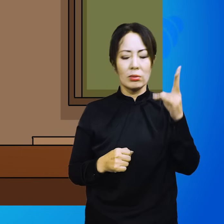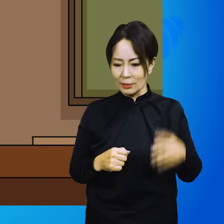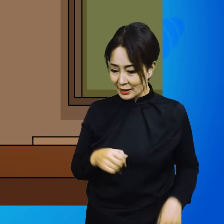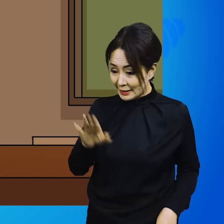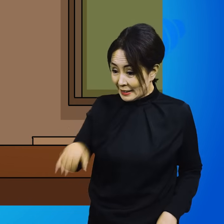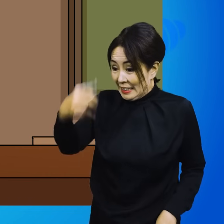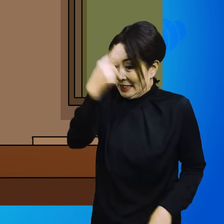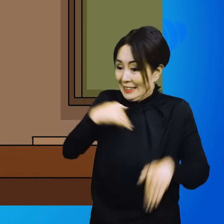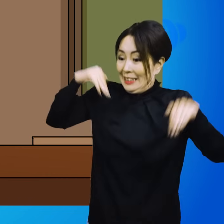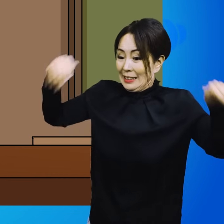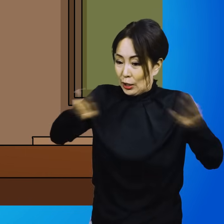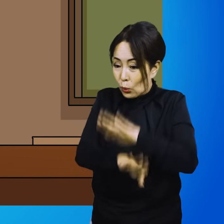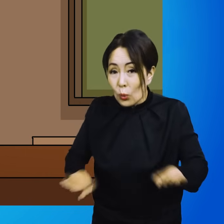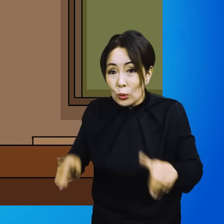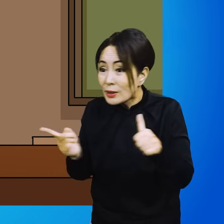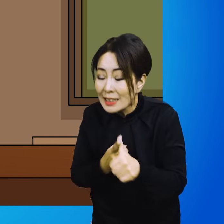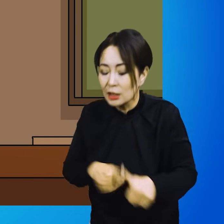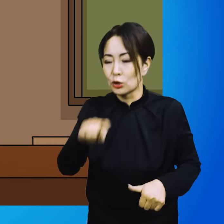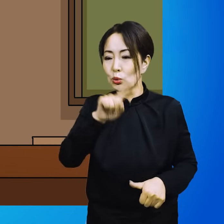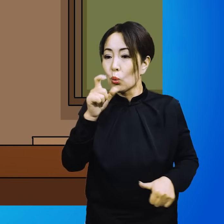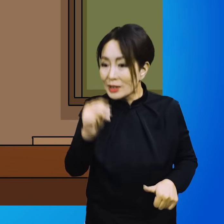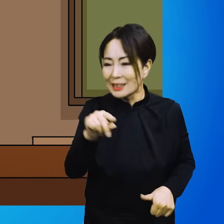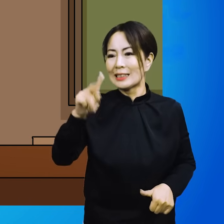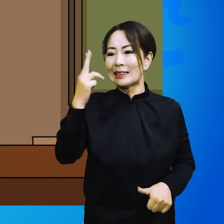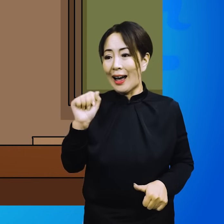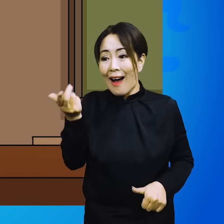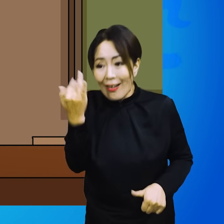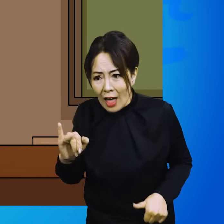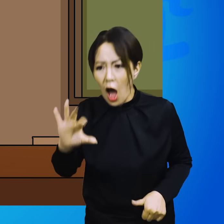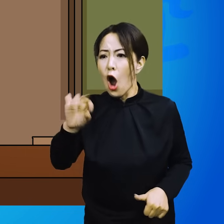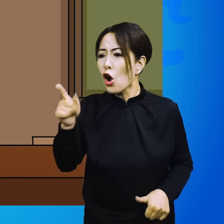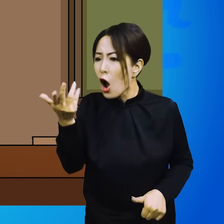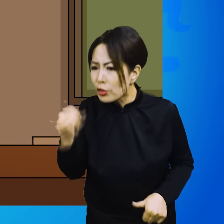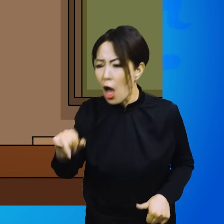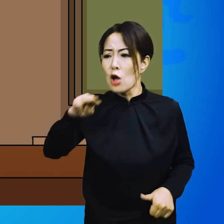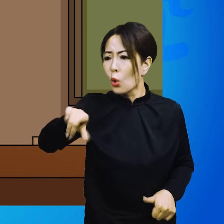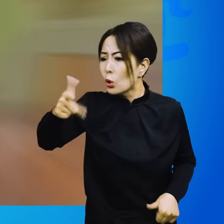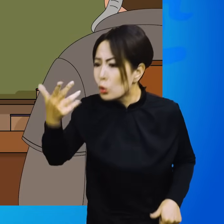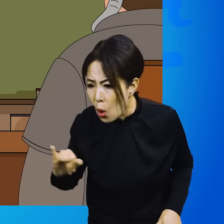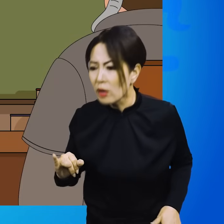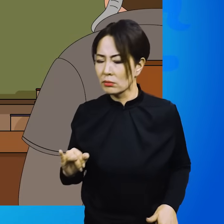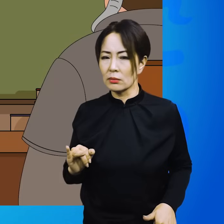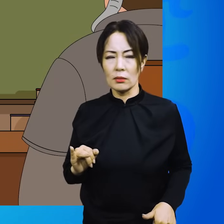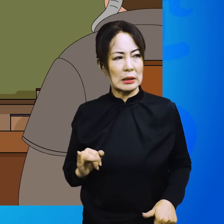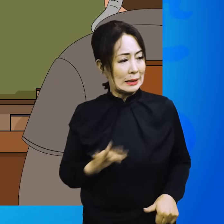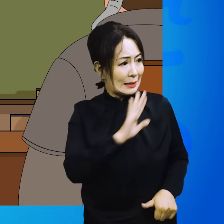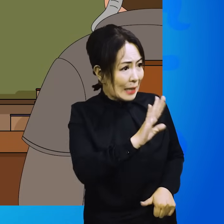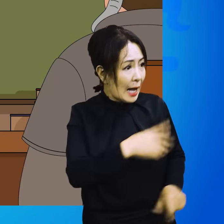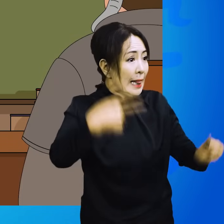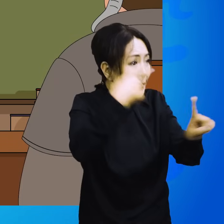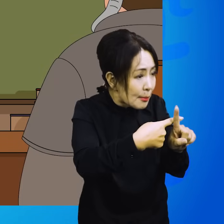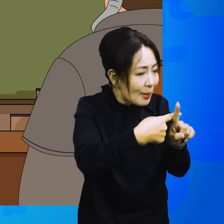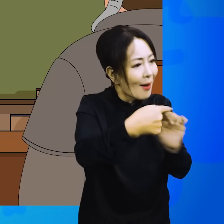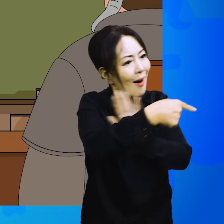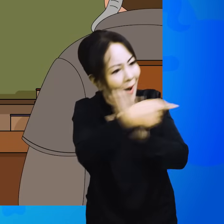Чингис хааны хүүхдүүд нь зүч, цагаатай, өгөөдэй, тулуй. За, нэмэх,